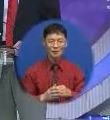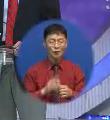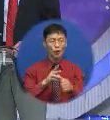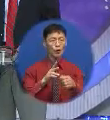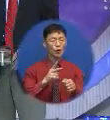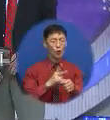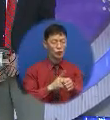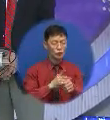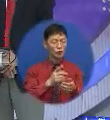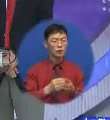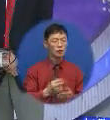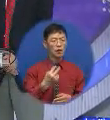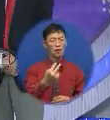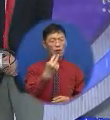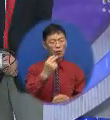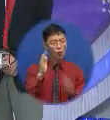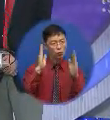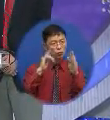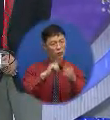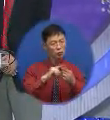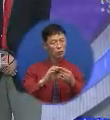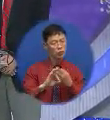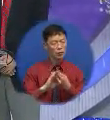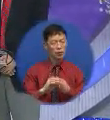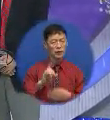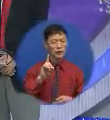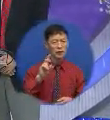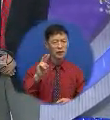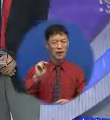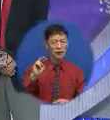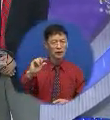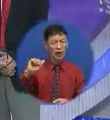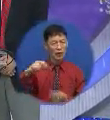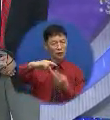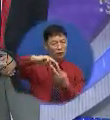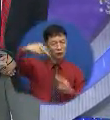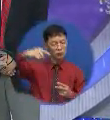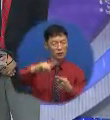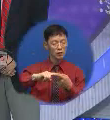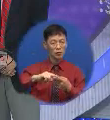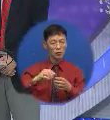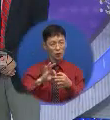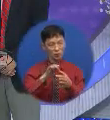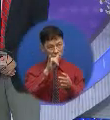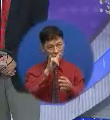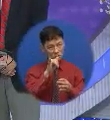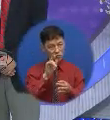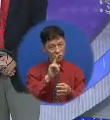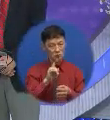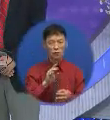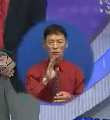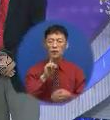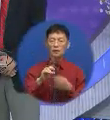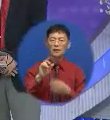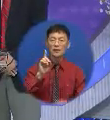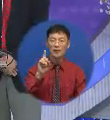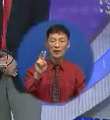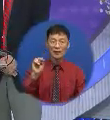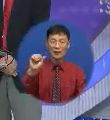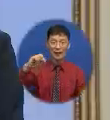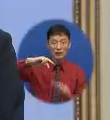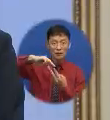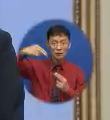네, 교수님, 생명공학 하면은 DNA를 다루는 뭐 유전공학 이런 것과 비슷한 건가요? 예, 그 DNA